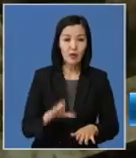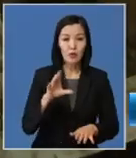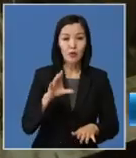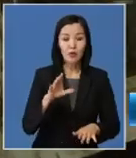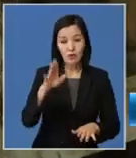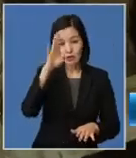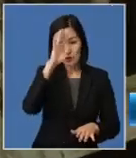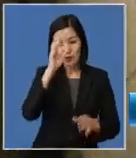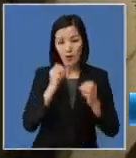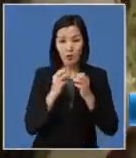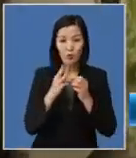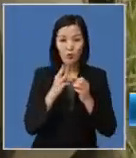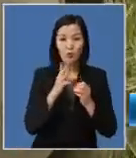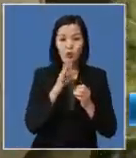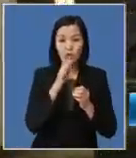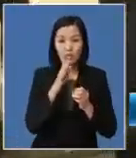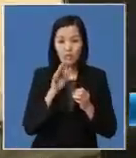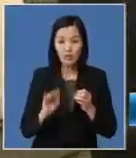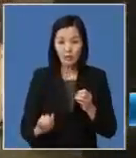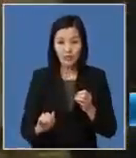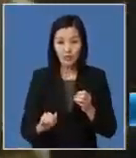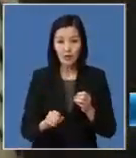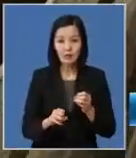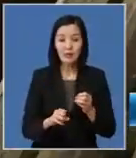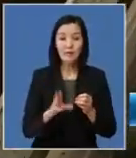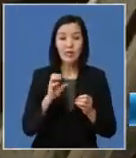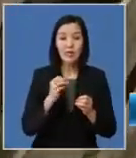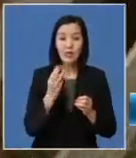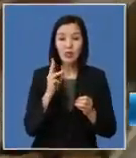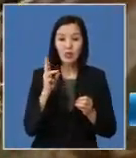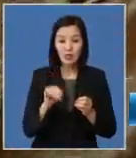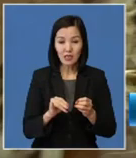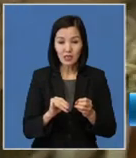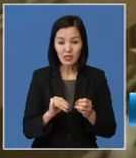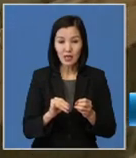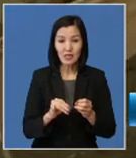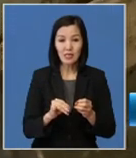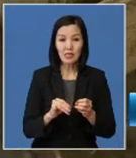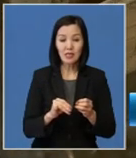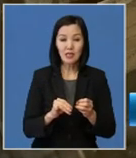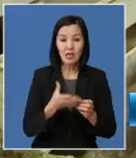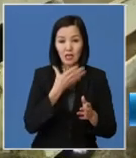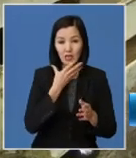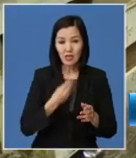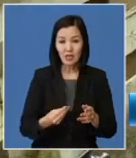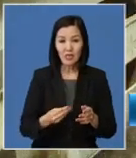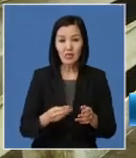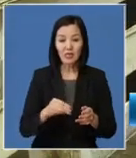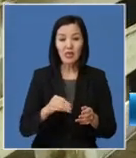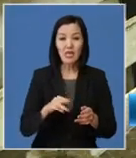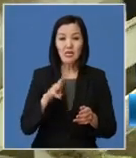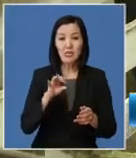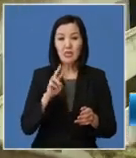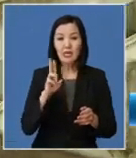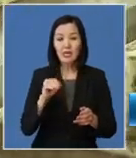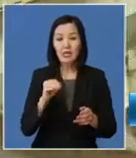Серігұлы 13 жасынан бастап шекшек ата төлін өсірумен айналысып келеді. Мына Англо Нубин және Зани ешкілерін ол лақ кезінде